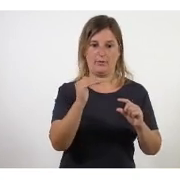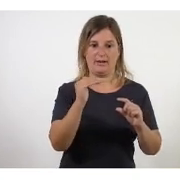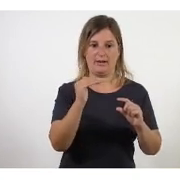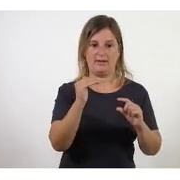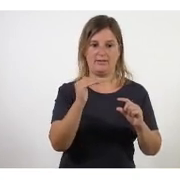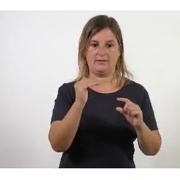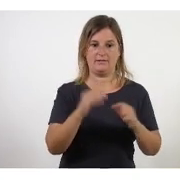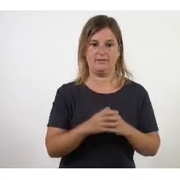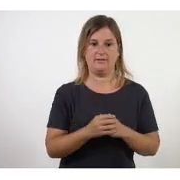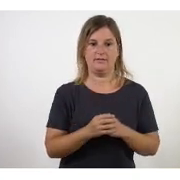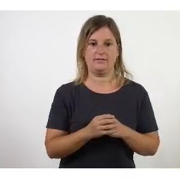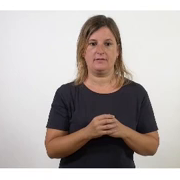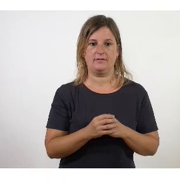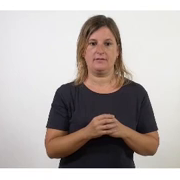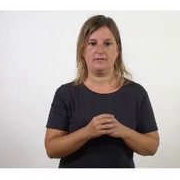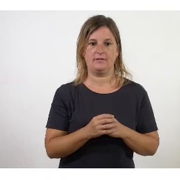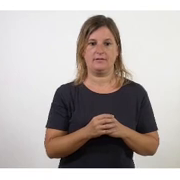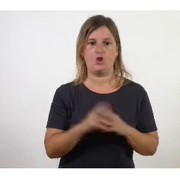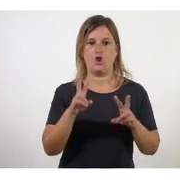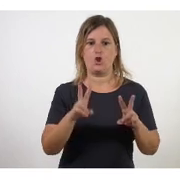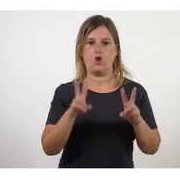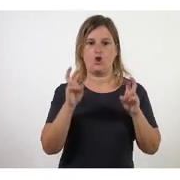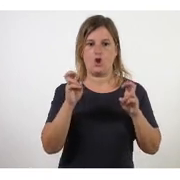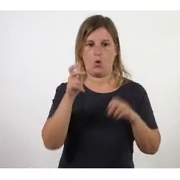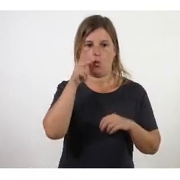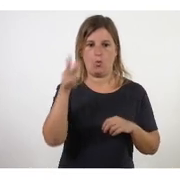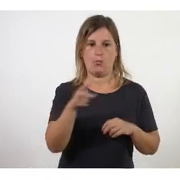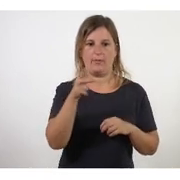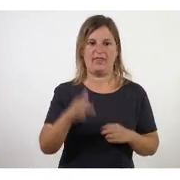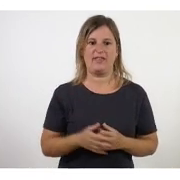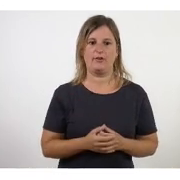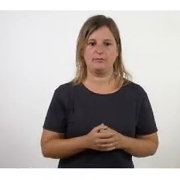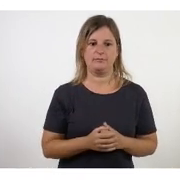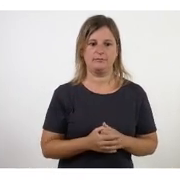i busquem un nou vídeo. Vale? Em vaig a buscar un nou vídeo.